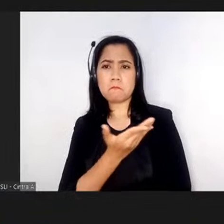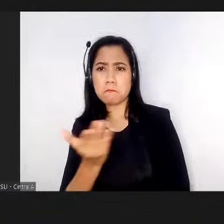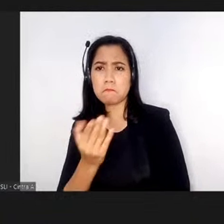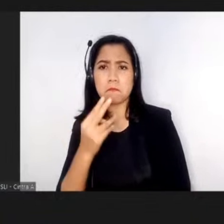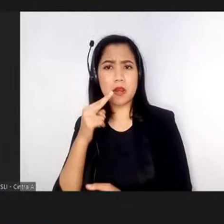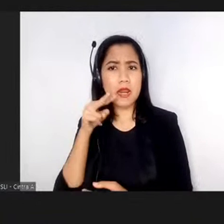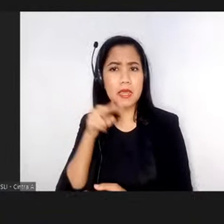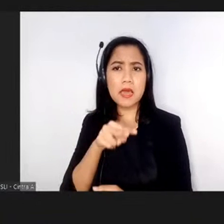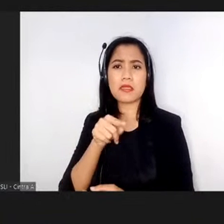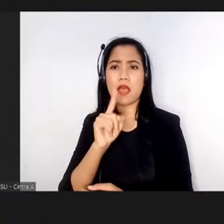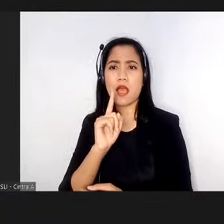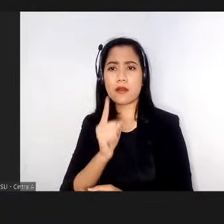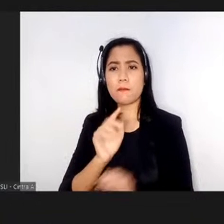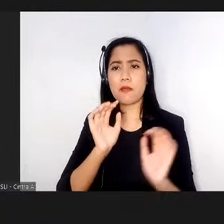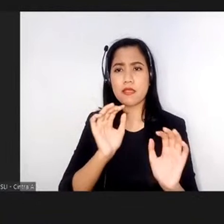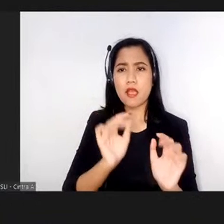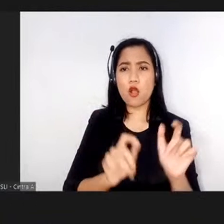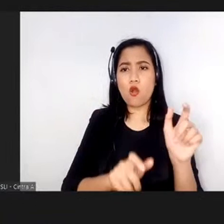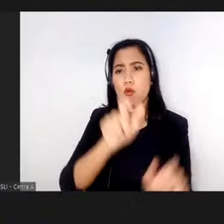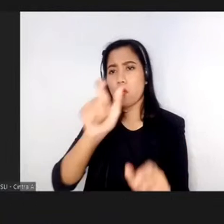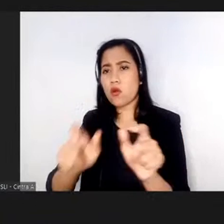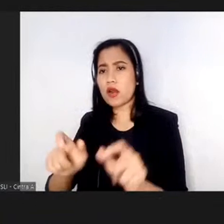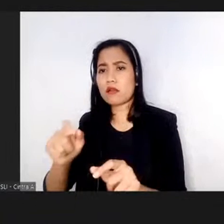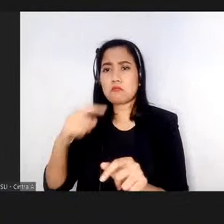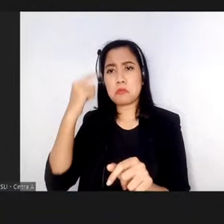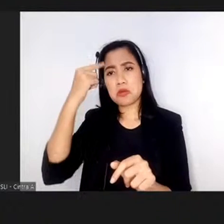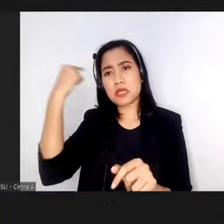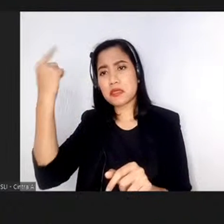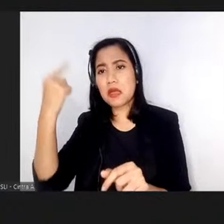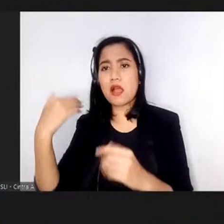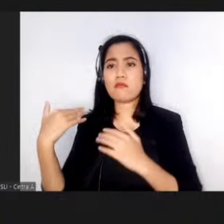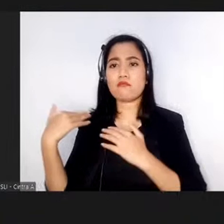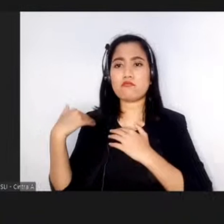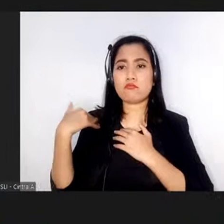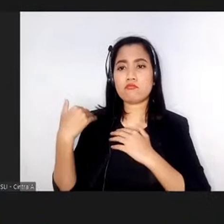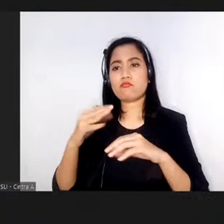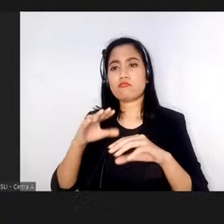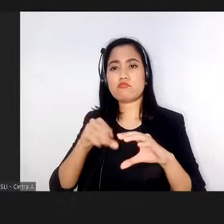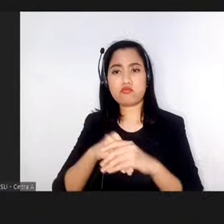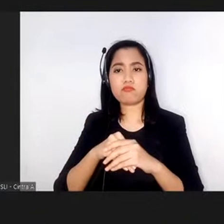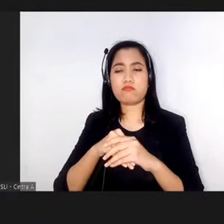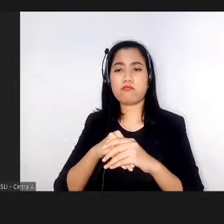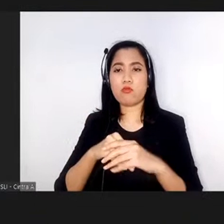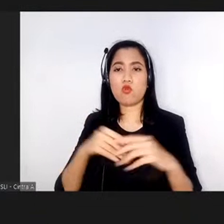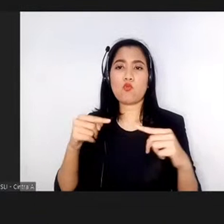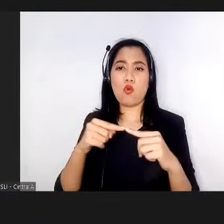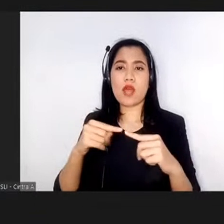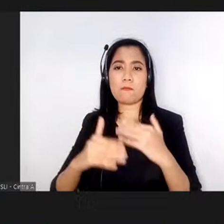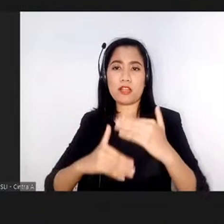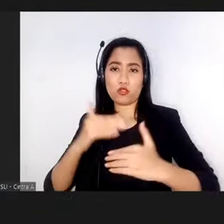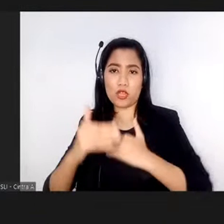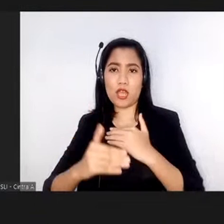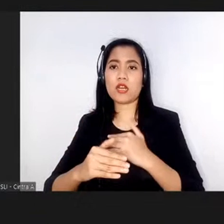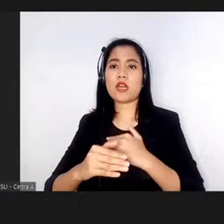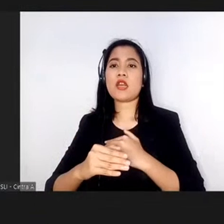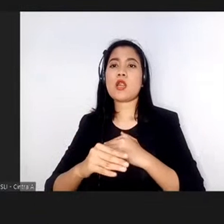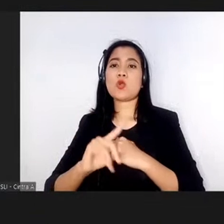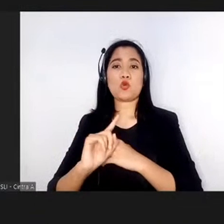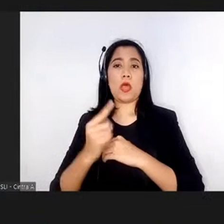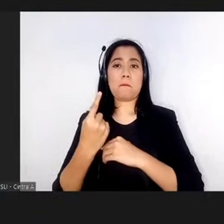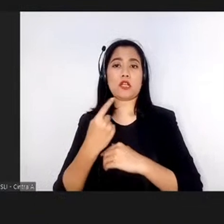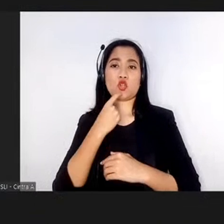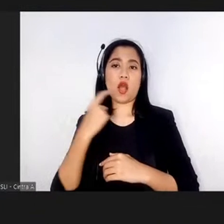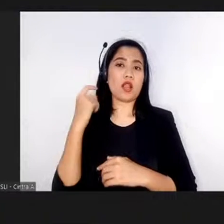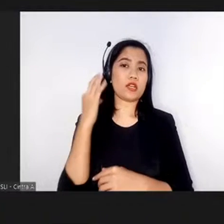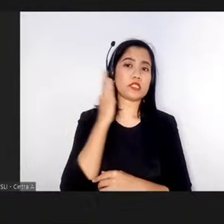keterlibatan dari pihak yang berwenang dalam hal keberlanjutan terutama untuk risiko iklim dan saya berharap